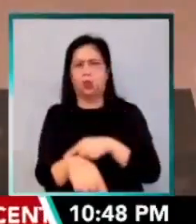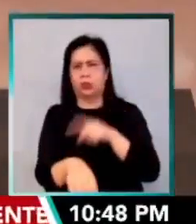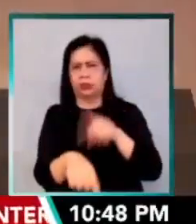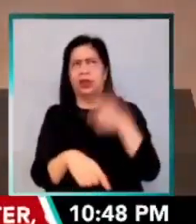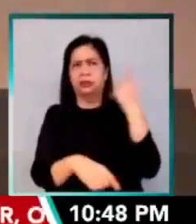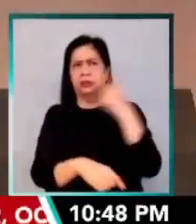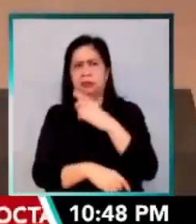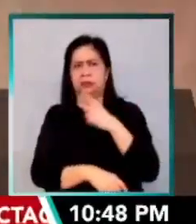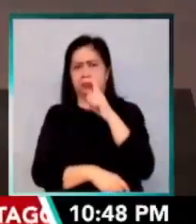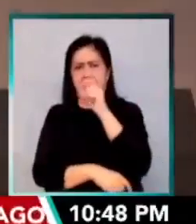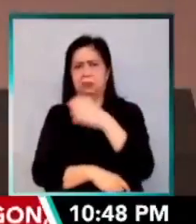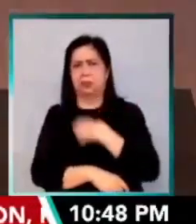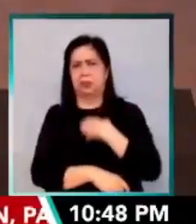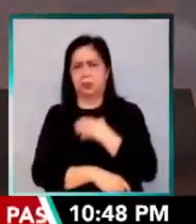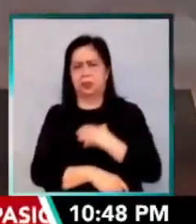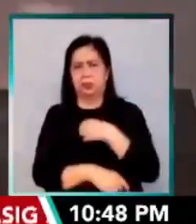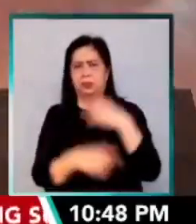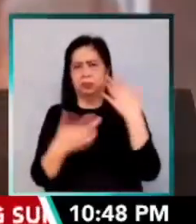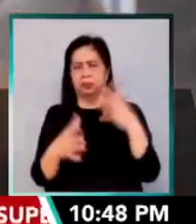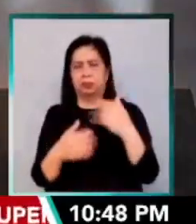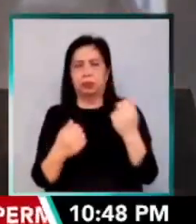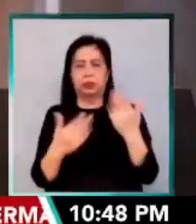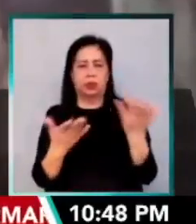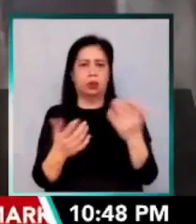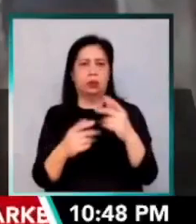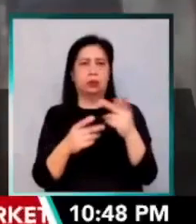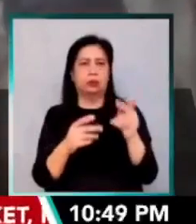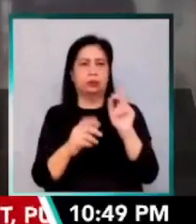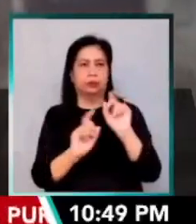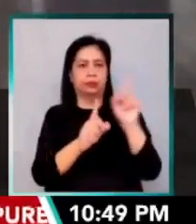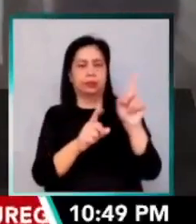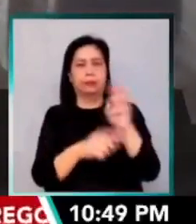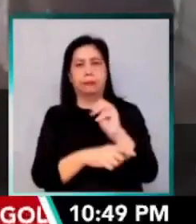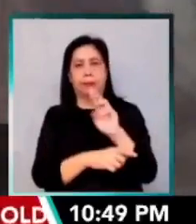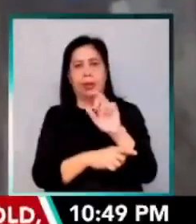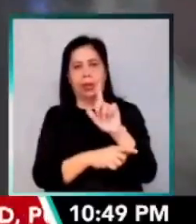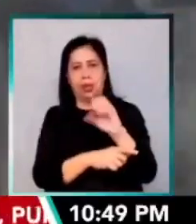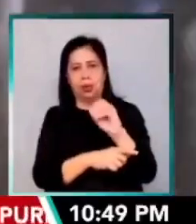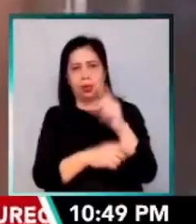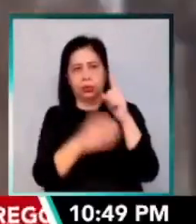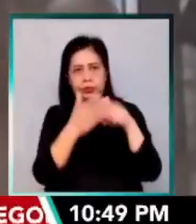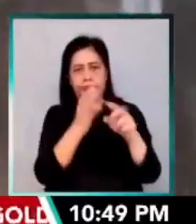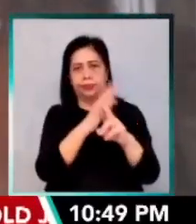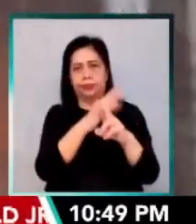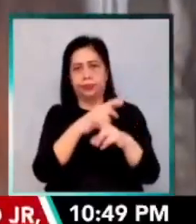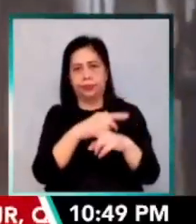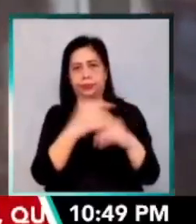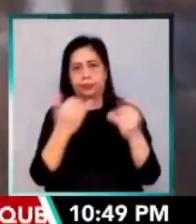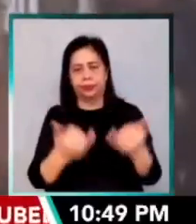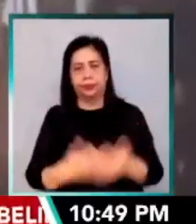inireklamo. Nasa lugar na ngayon ang mga tauhan ng Meralco para magkumpuni.